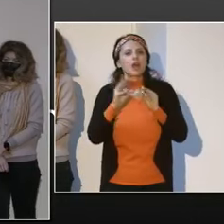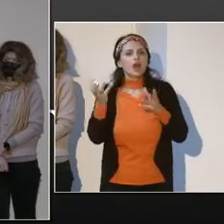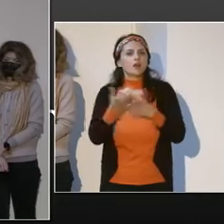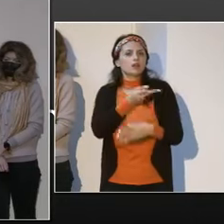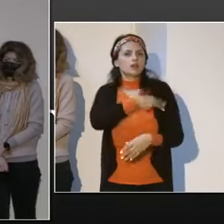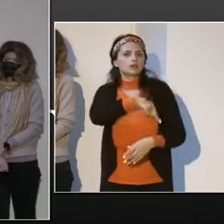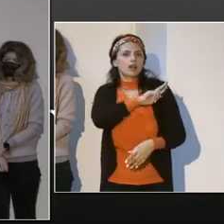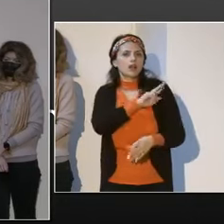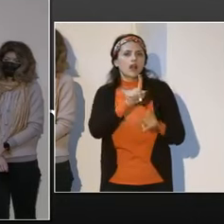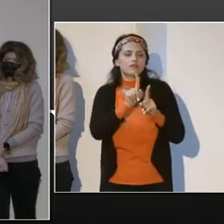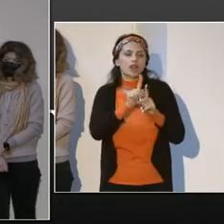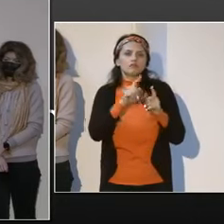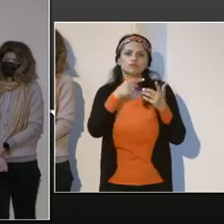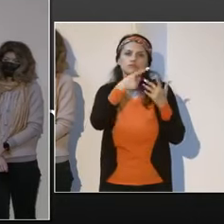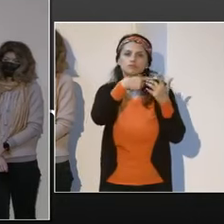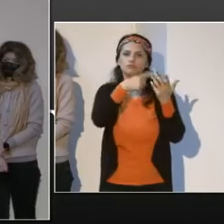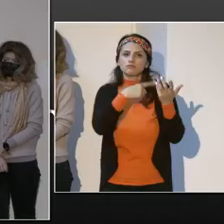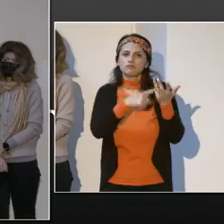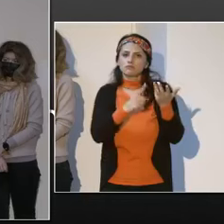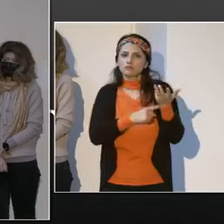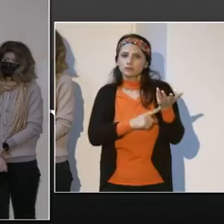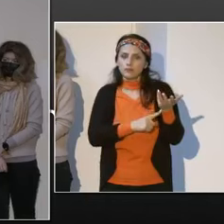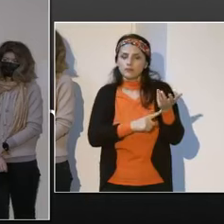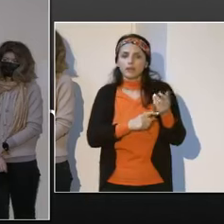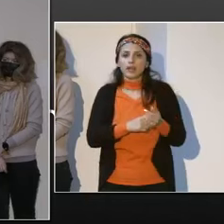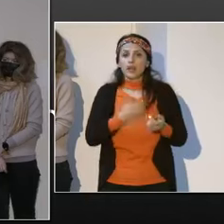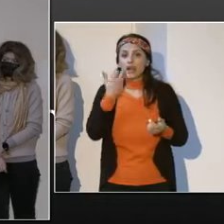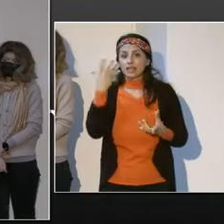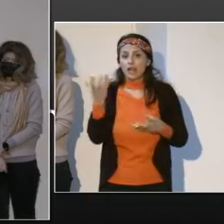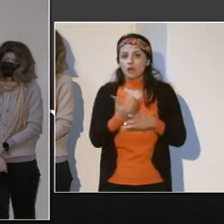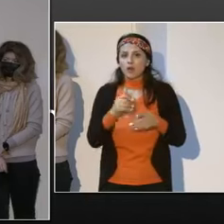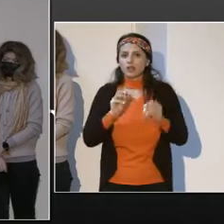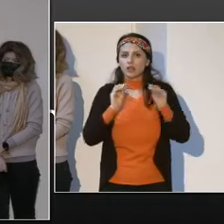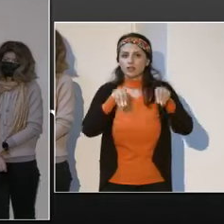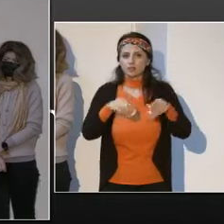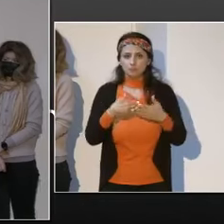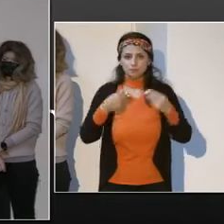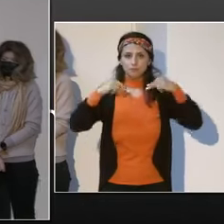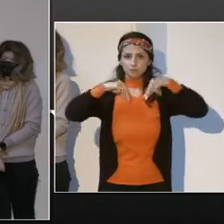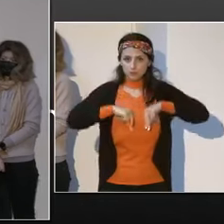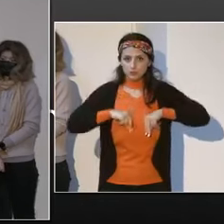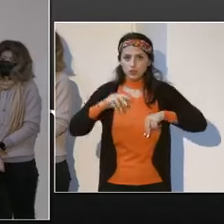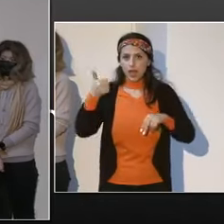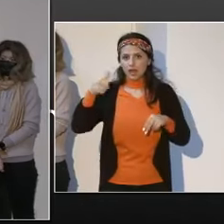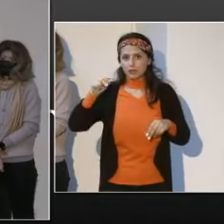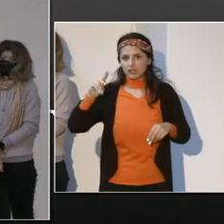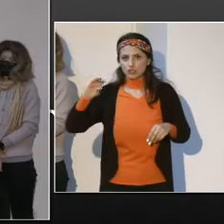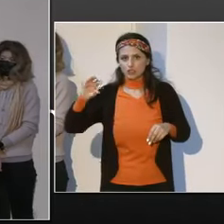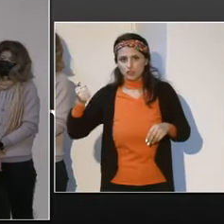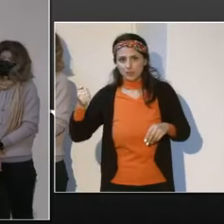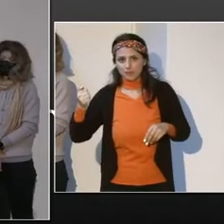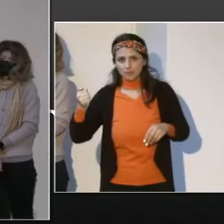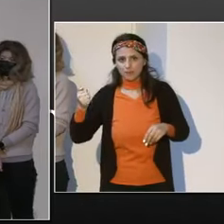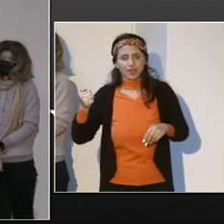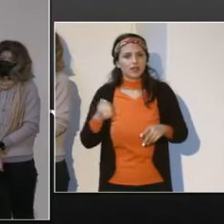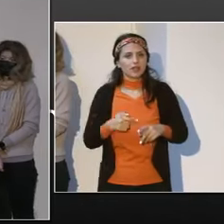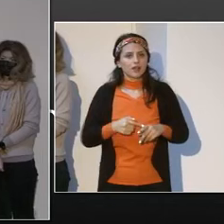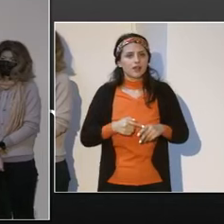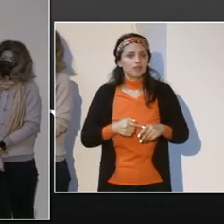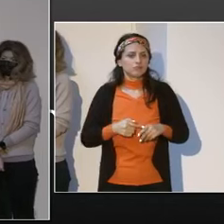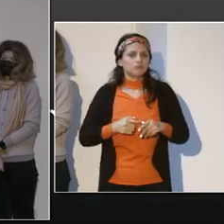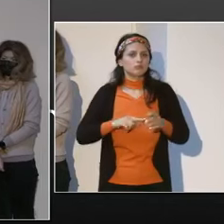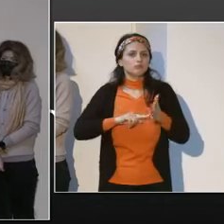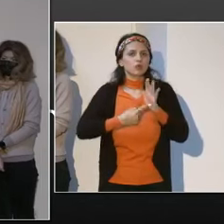asumat la preluarea acestui mandat obiective declinata din planul de